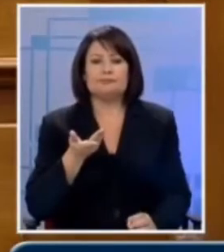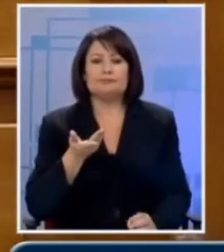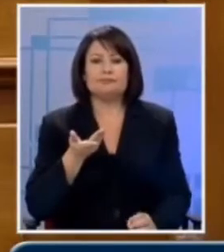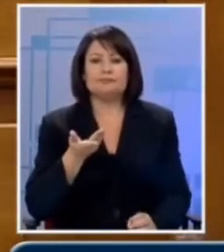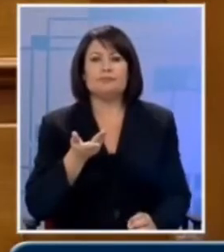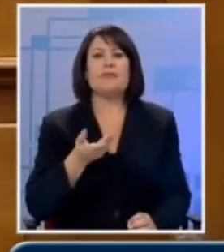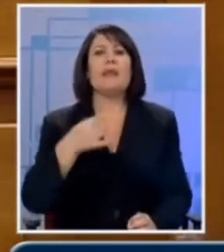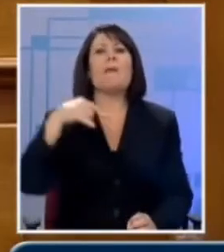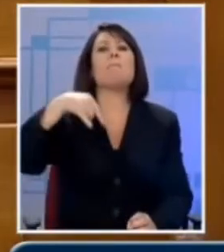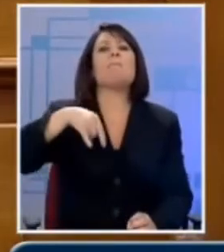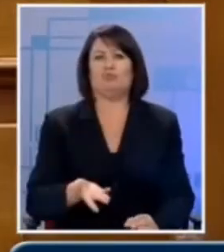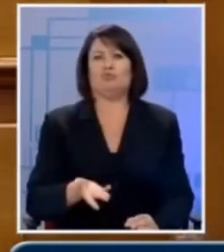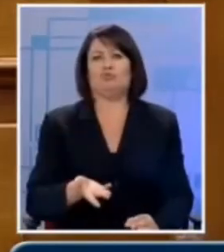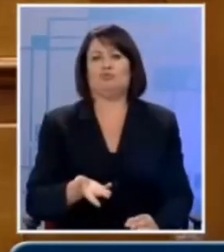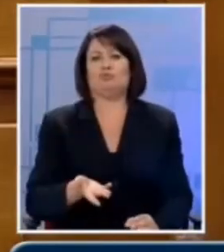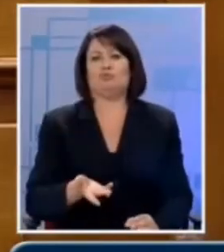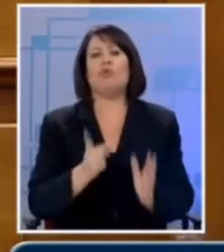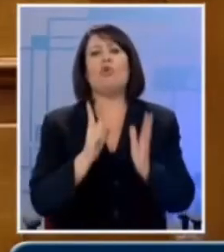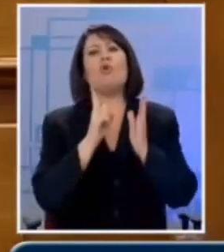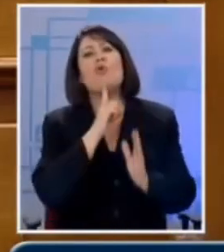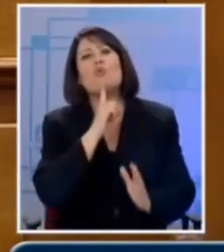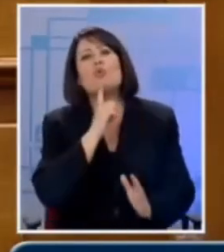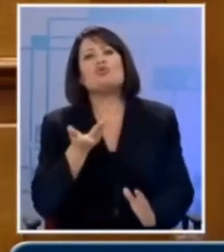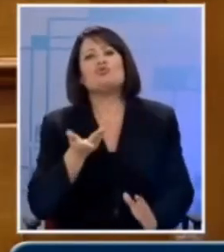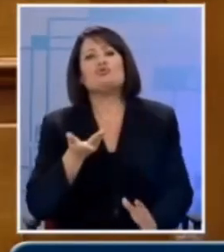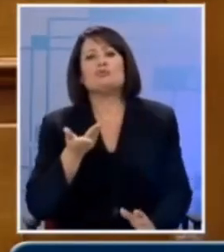τον Πρετεντέρη. Όπως